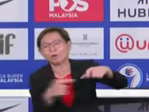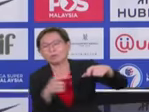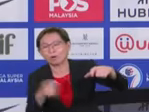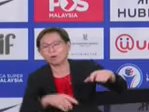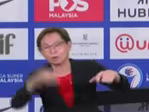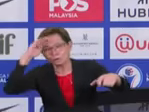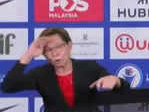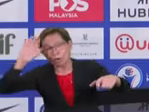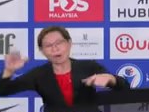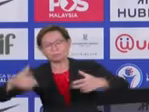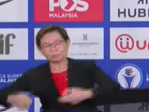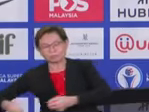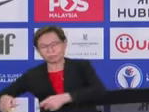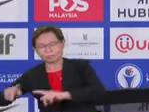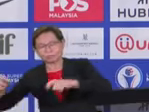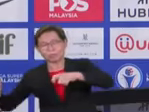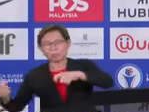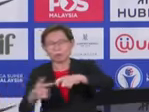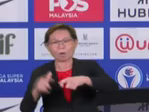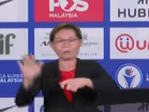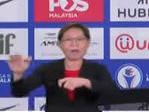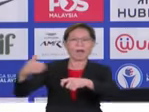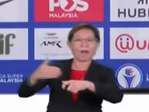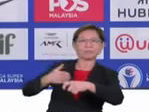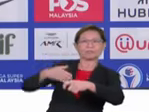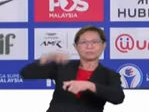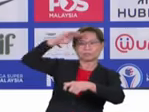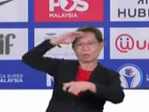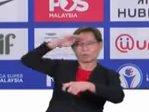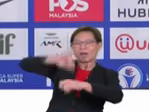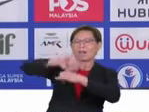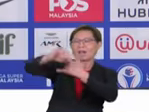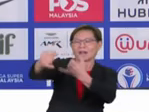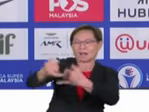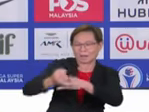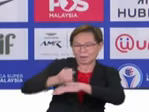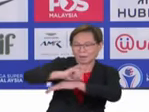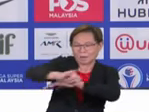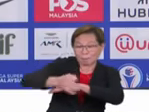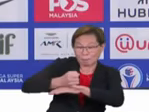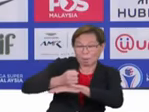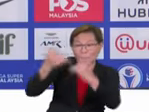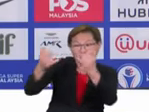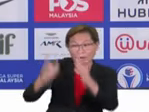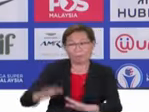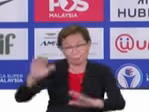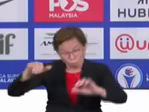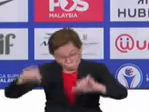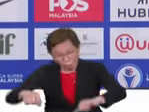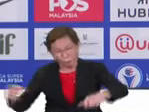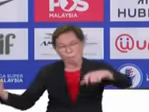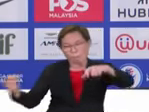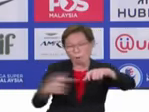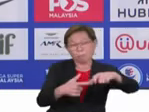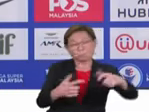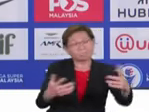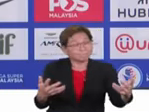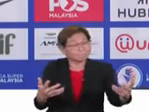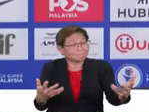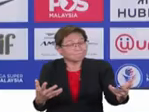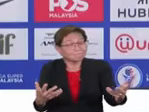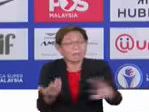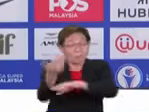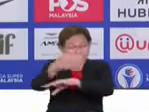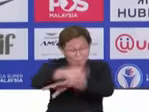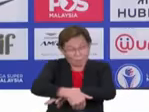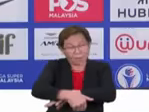they got chances and they have good import players who can score goal. So that's why result pada malam